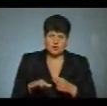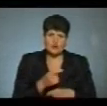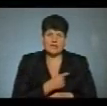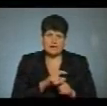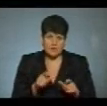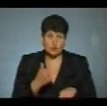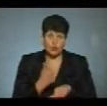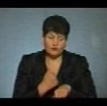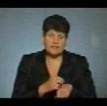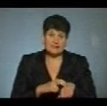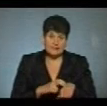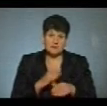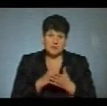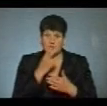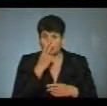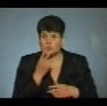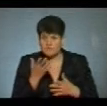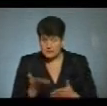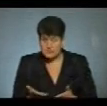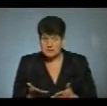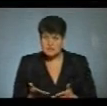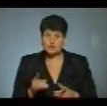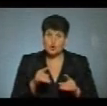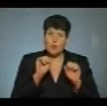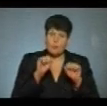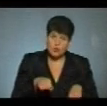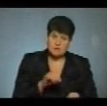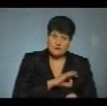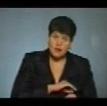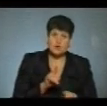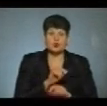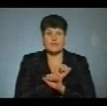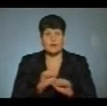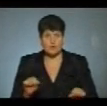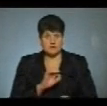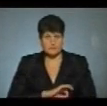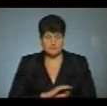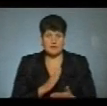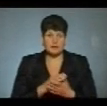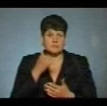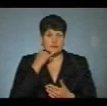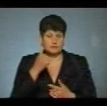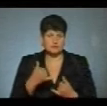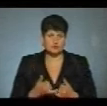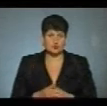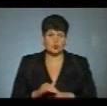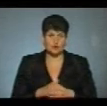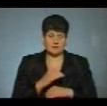то головний лікар має подивитися мати і сказати... розуміння, що можна використовувати, а що не можна. Маємо ще на телефоні дзвіночок. Доброго